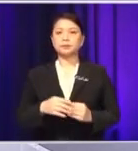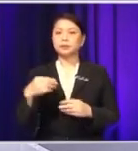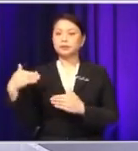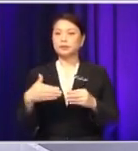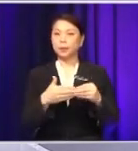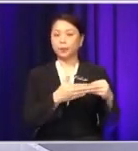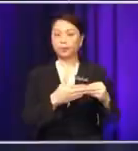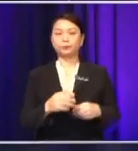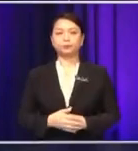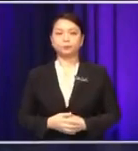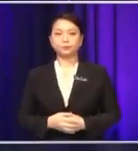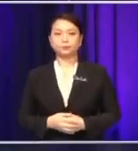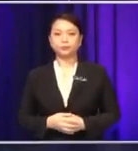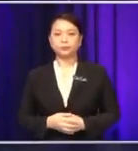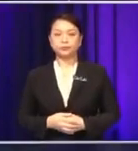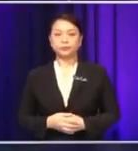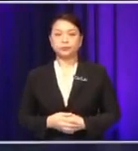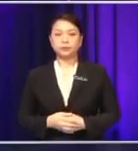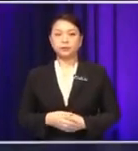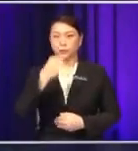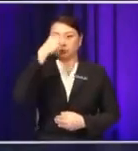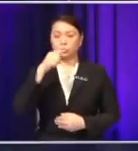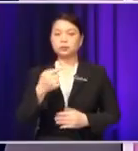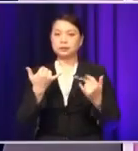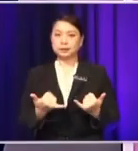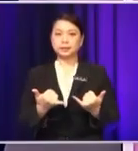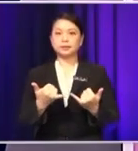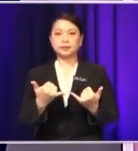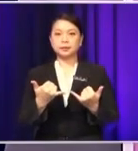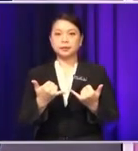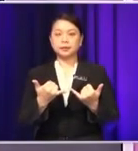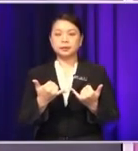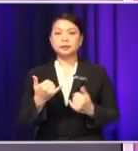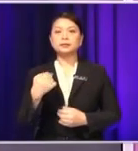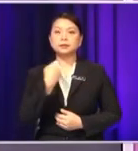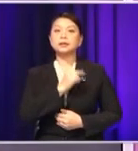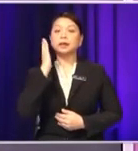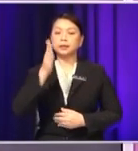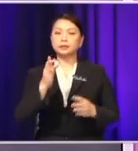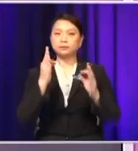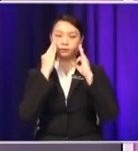kedua, silakan. Okay, terima kasih Ria. Dan untuk slot yang kedua ini, saya akan fokuskan kepada